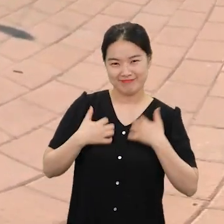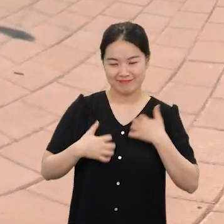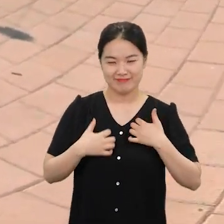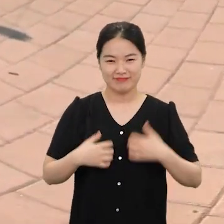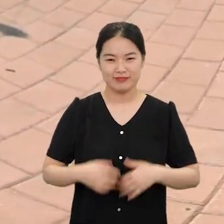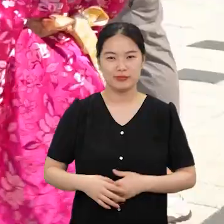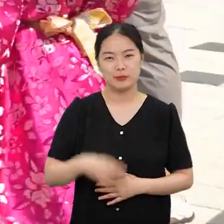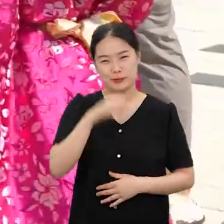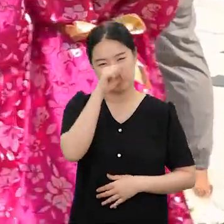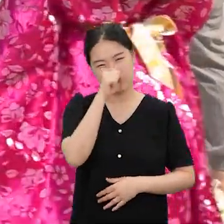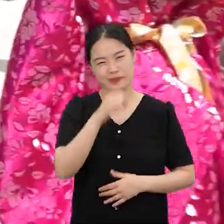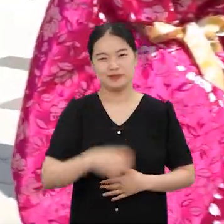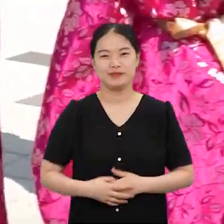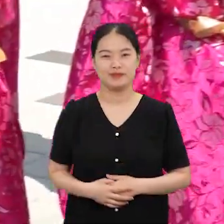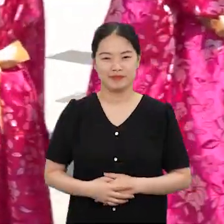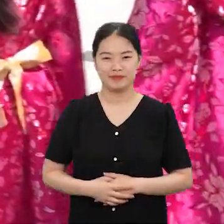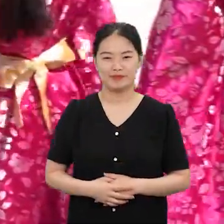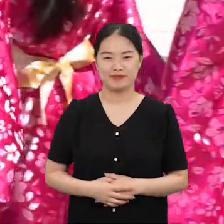것 같아요.